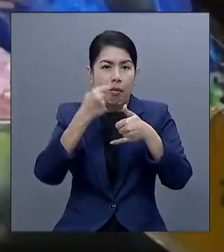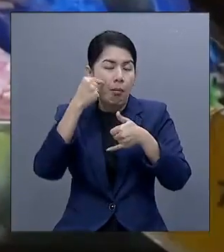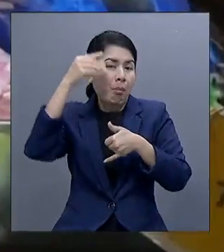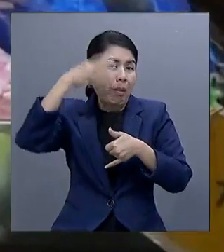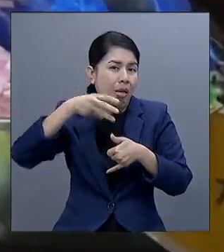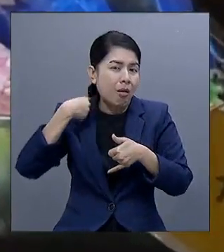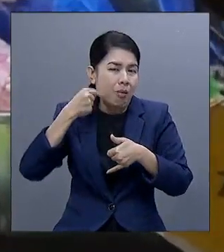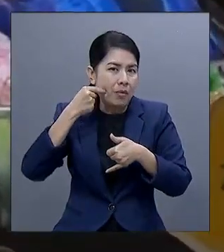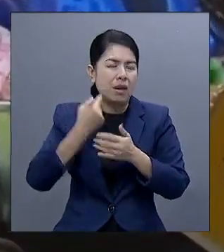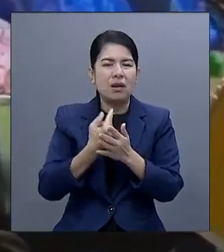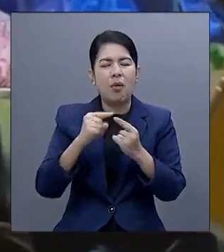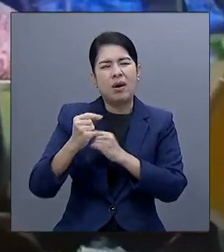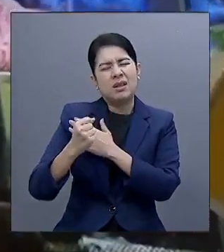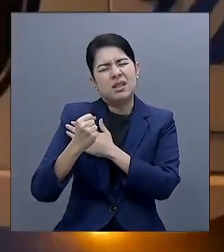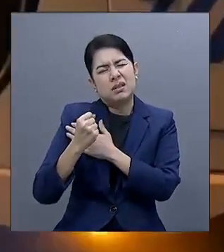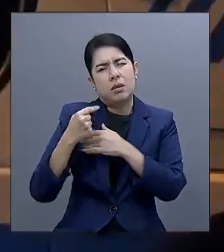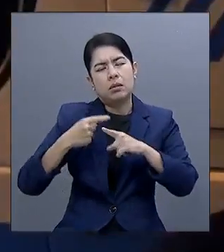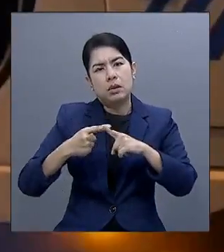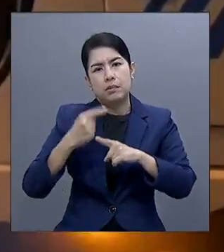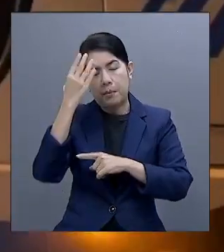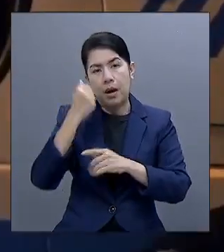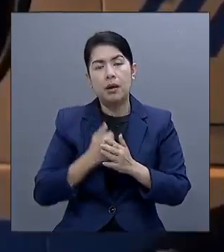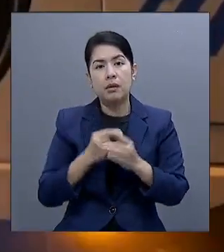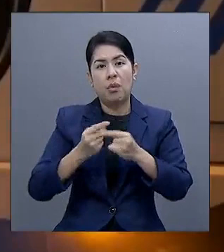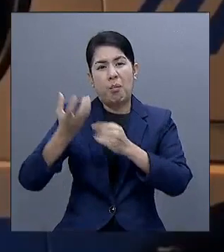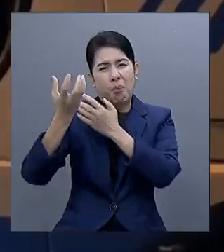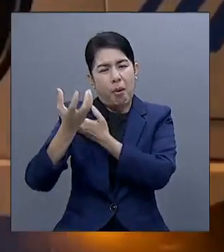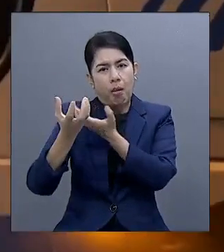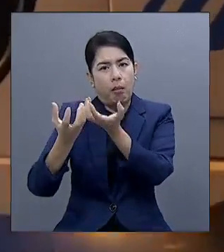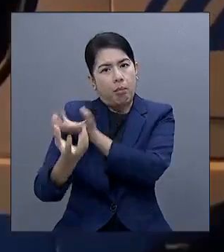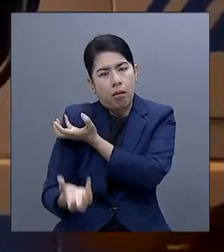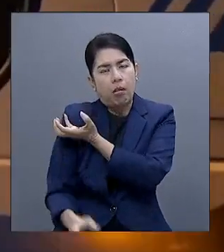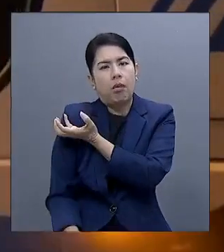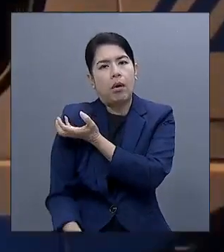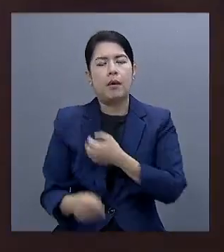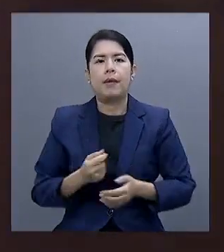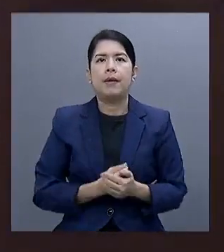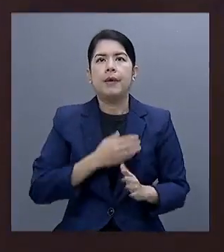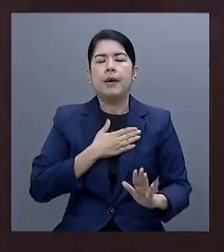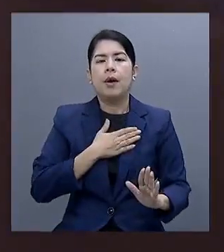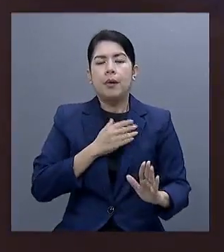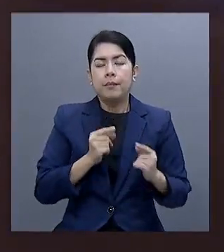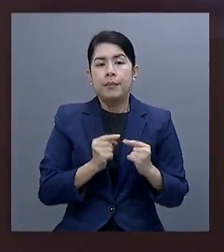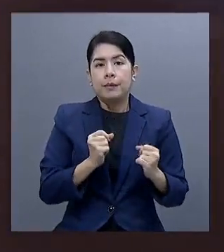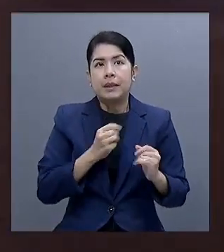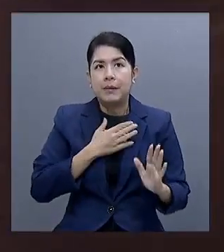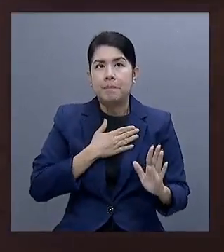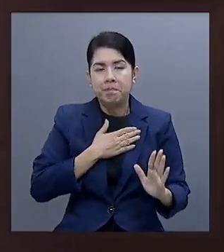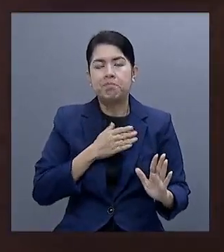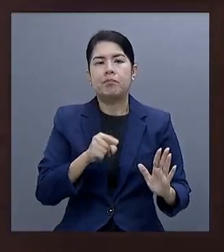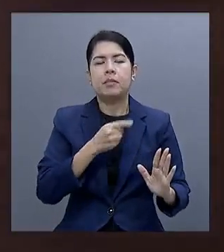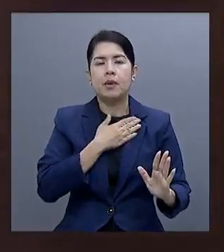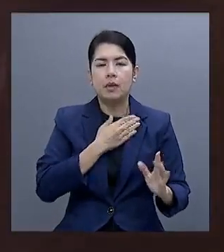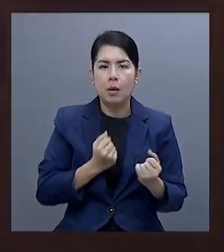าก็มีอาการปวดแขนขวาเหมือนกันเนื่องจากถูกเศษปูนกระแทกก็พยายามตั้งสติค่ะแล้วก็ประคองรถเข้าจอดข้างท